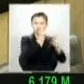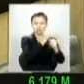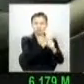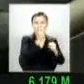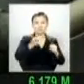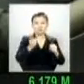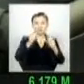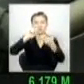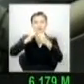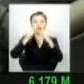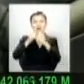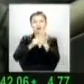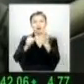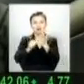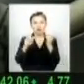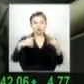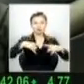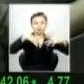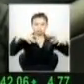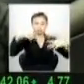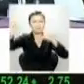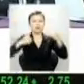หาความขัดแย้งค่ะ